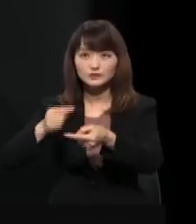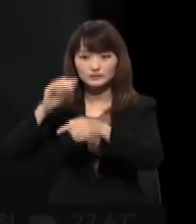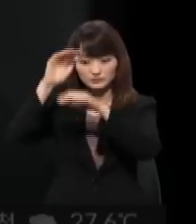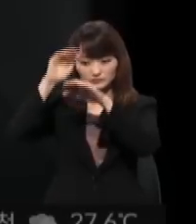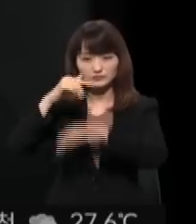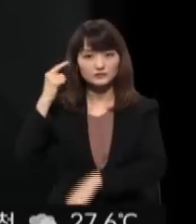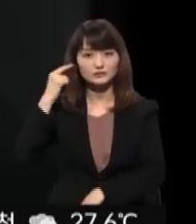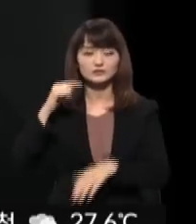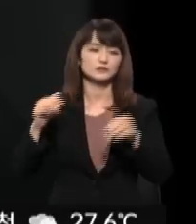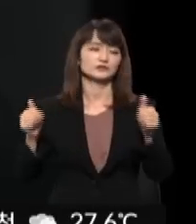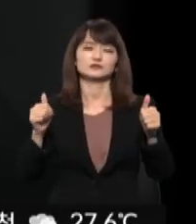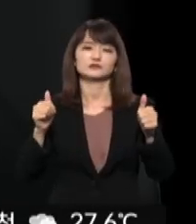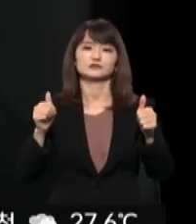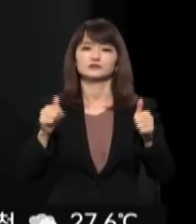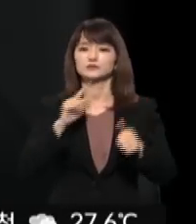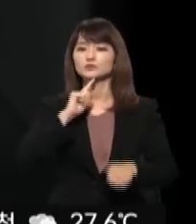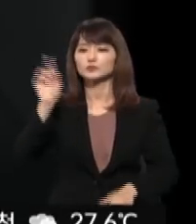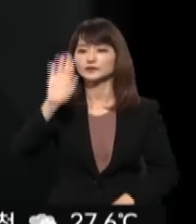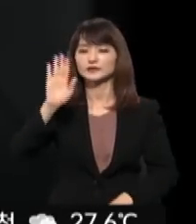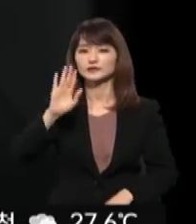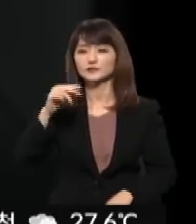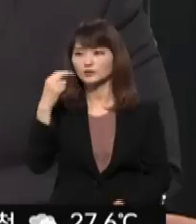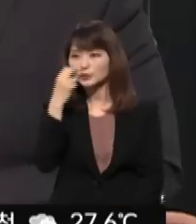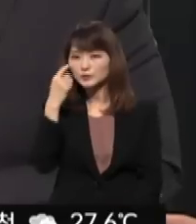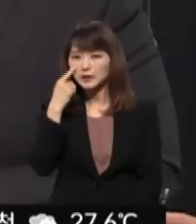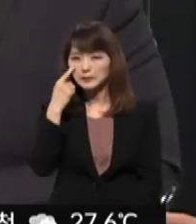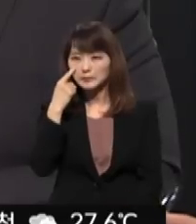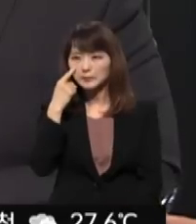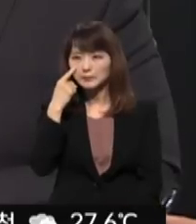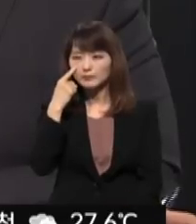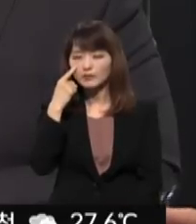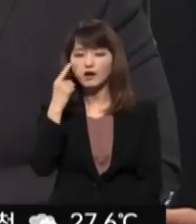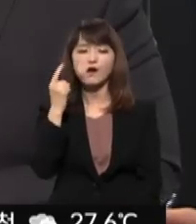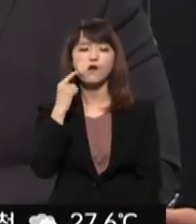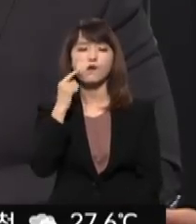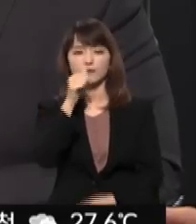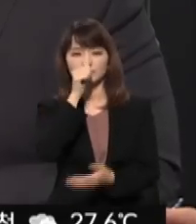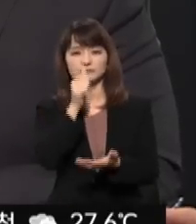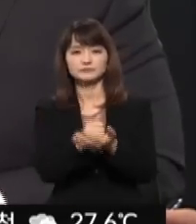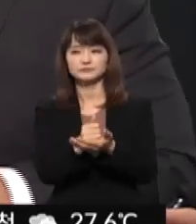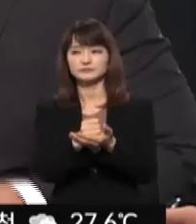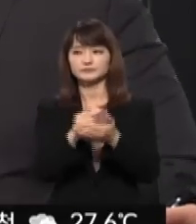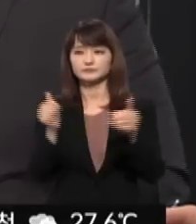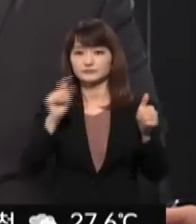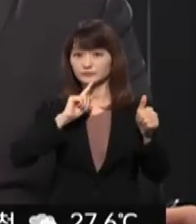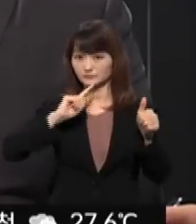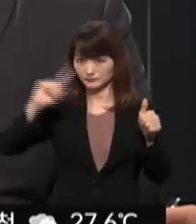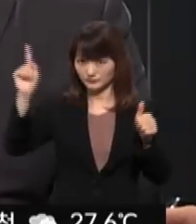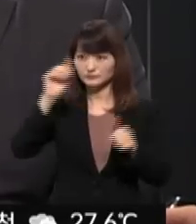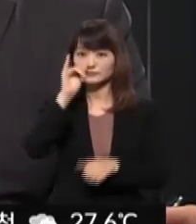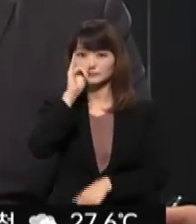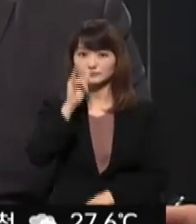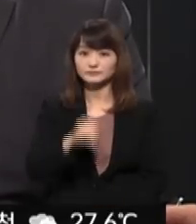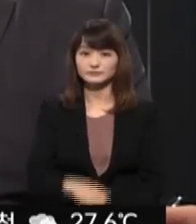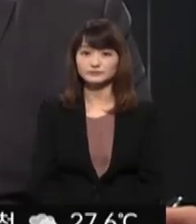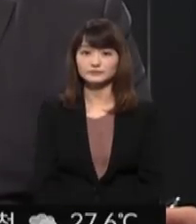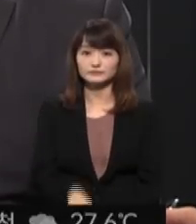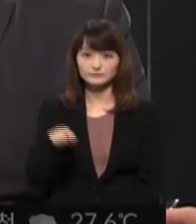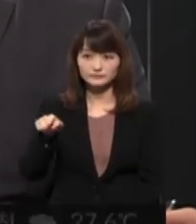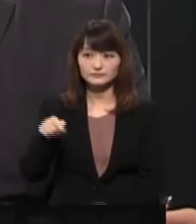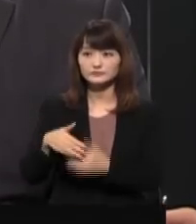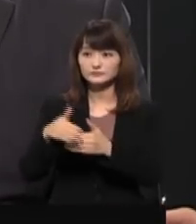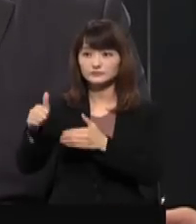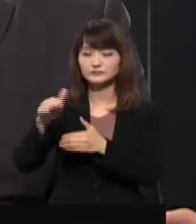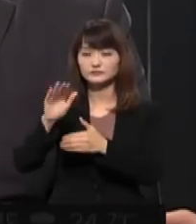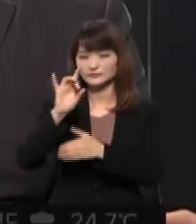그것까지도 검토하겠다 이런 얘기가 있어요 그럼 만약 그에 대해서 무고로 묶어서 하게 되는 그런 상황이 올 수도 있거든요 뭐 그렇게 안 되기를